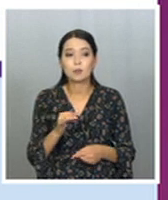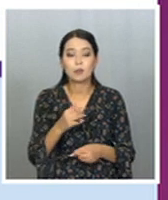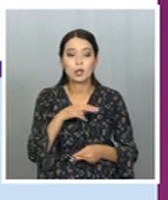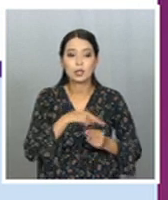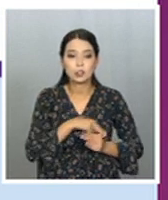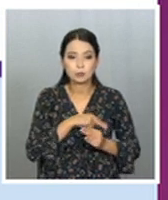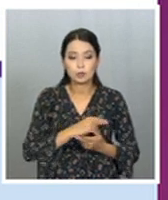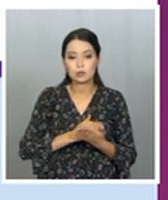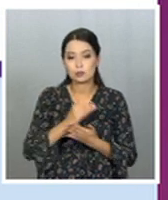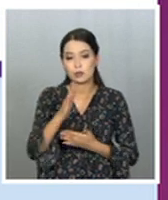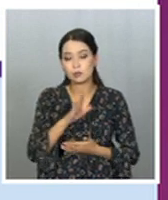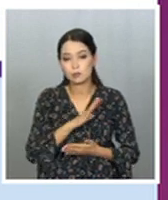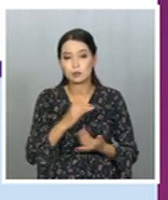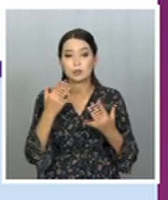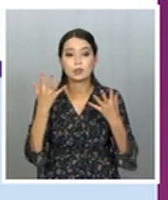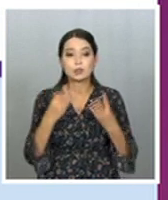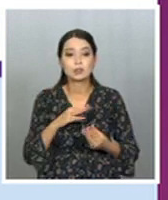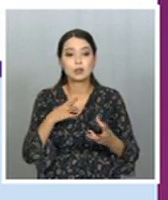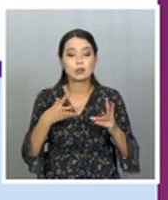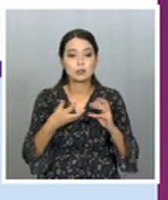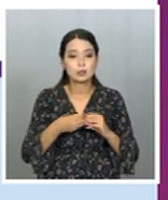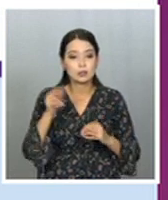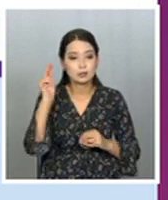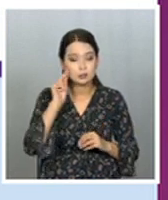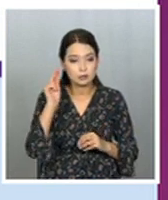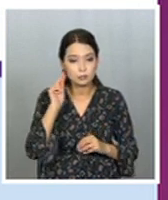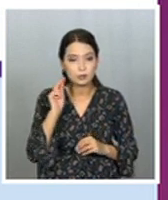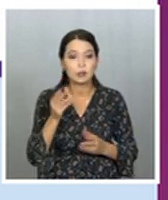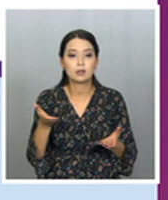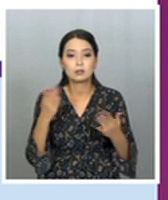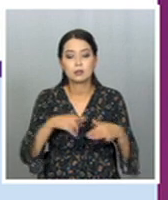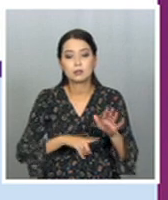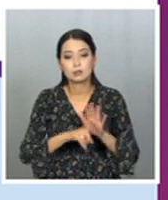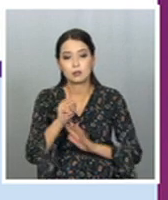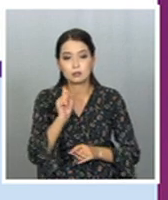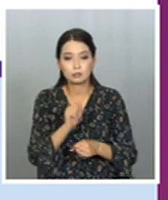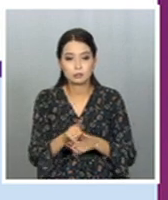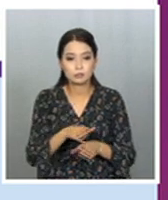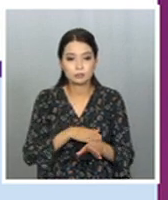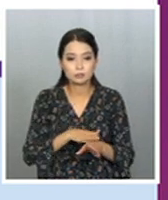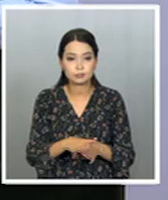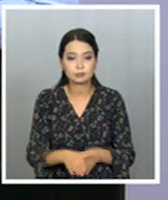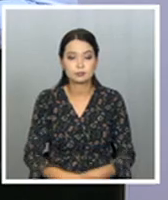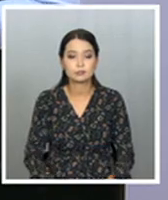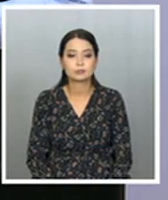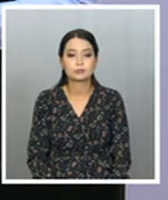болды. Енді бүгінгі өткен сабақтағы білімдеріңізді тексеру мақсатында тапсырмалар бөліміне көшейік.